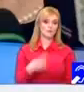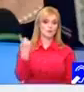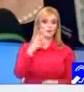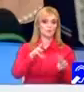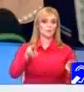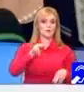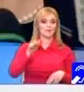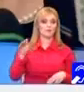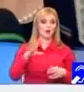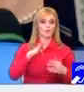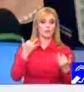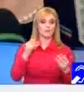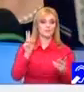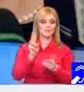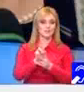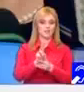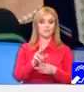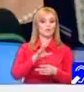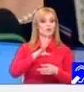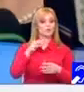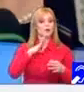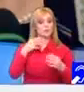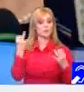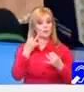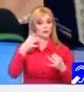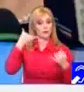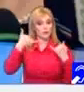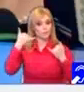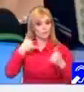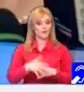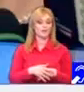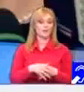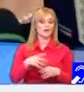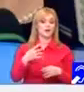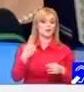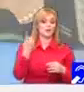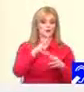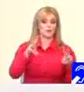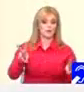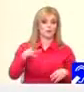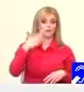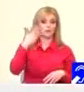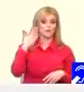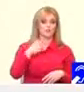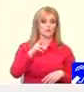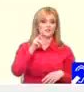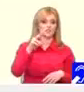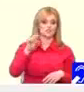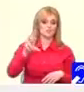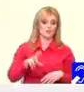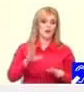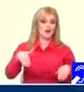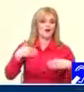Premierul Pavel Filip a avut astăzi o primă discuție telefonică cu noul prim-ministru al României, Viorica Dăncilă. Șeful executivului de la